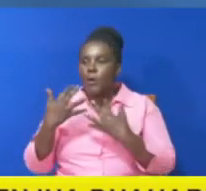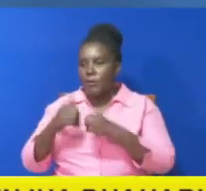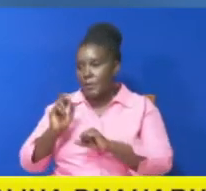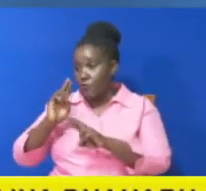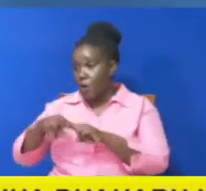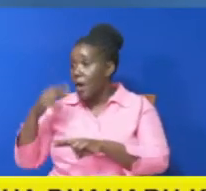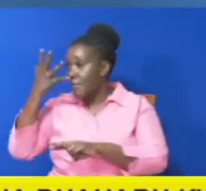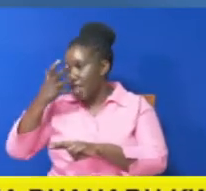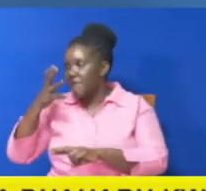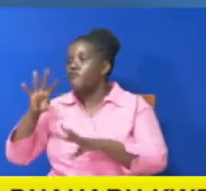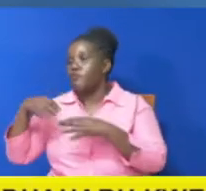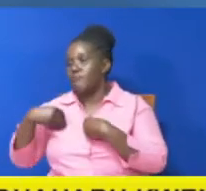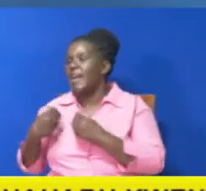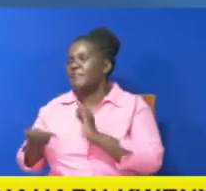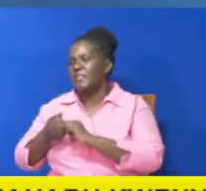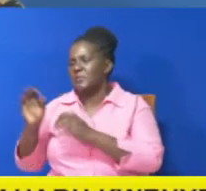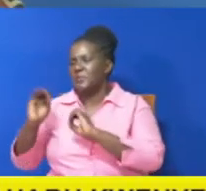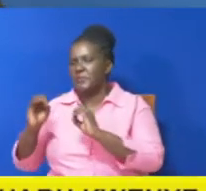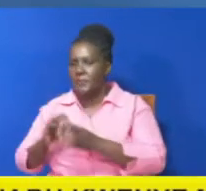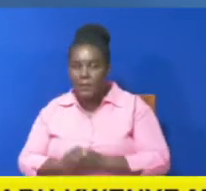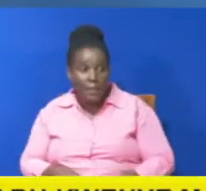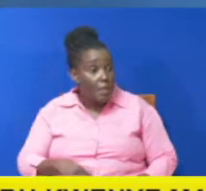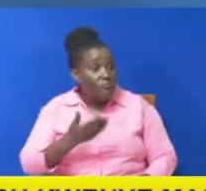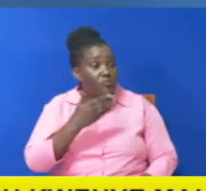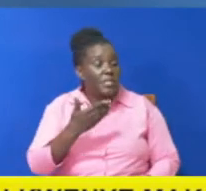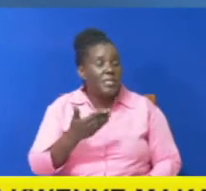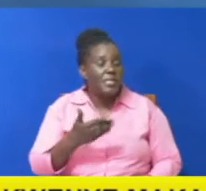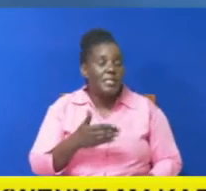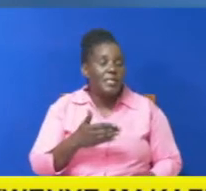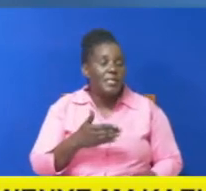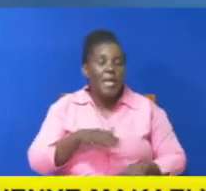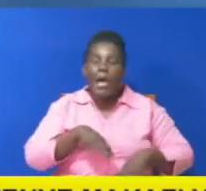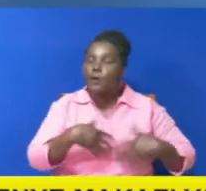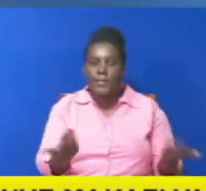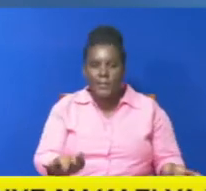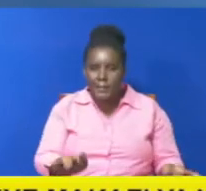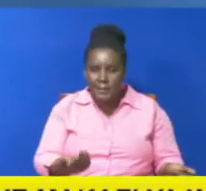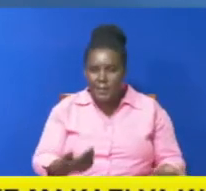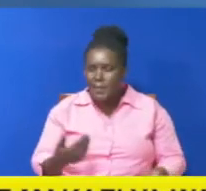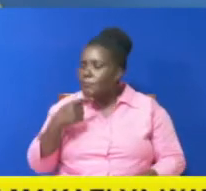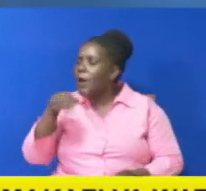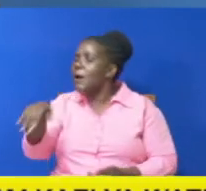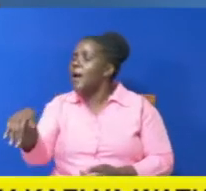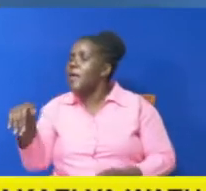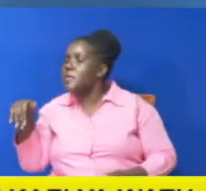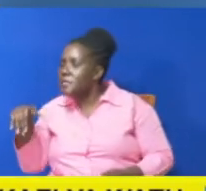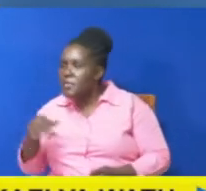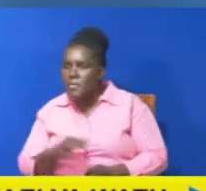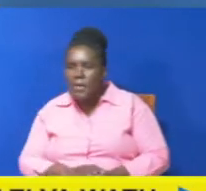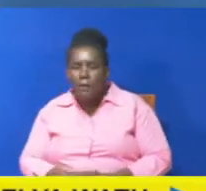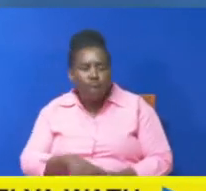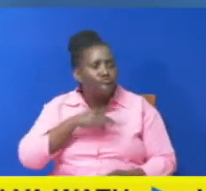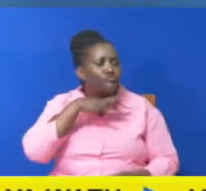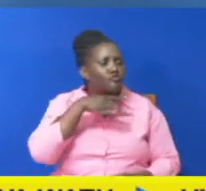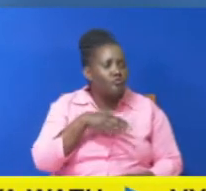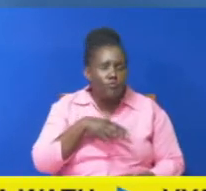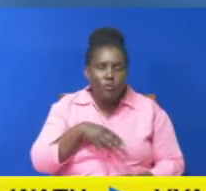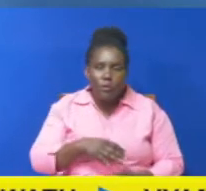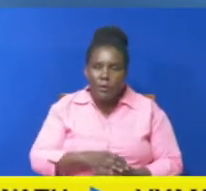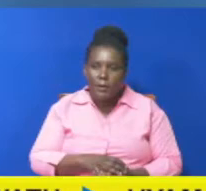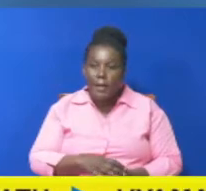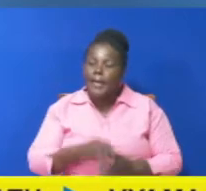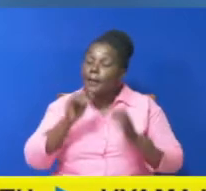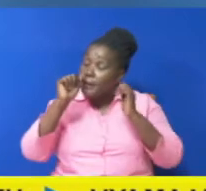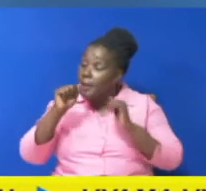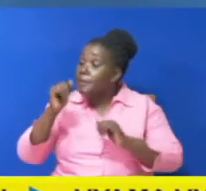mlevi. Ndio maana kutaka mimi siwezi huyu mwanaume mlevi, siwezi huyu mwanaume bahiri, siwezi huyu mwanaume mchoyo, siwezi huyu mwanaume muongo.